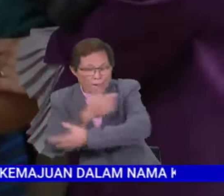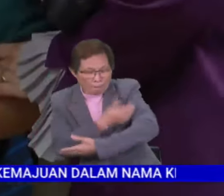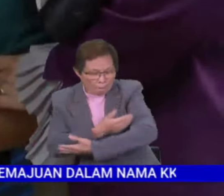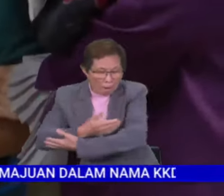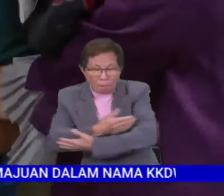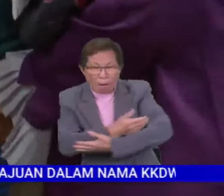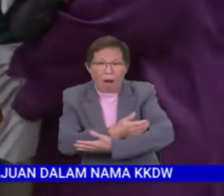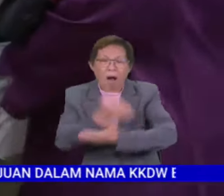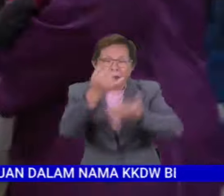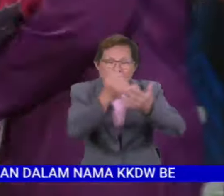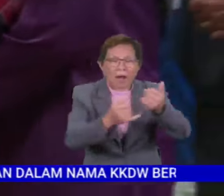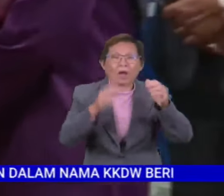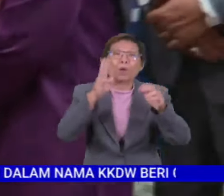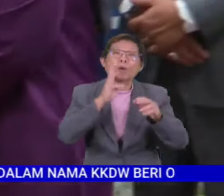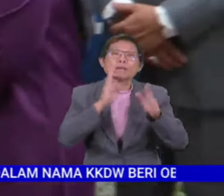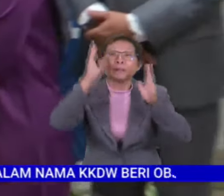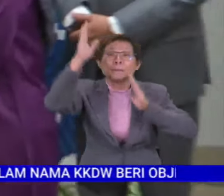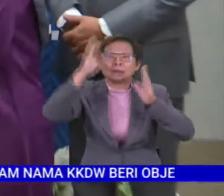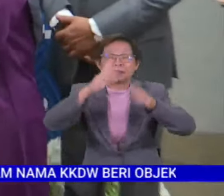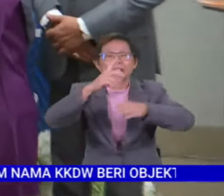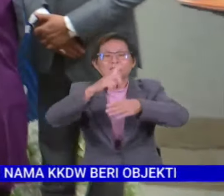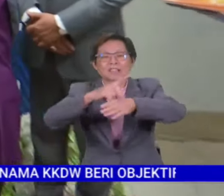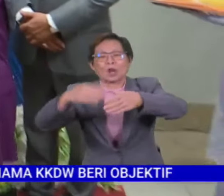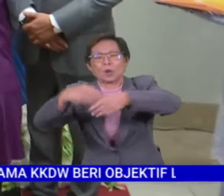dilahirkan wanita Malaysia di luar negara.